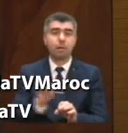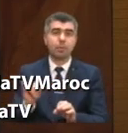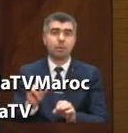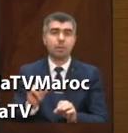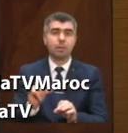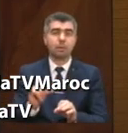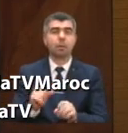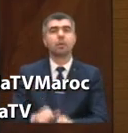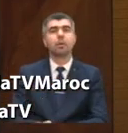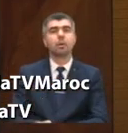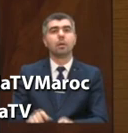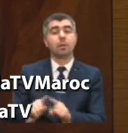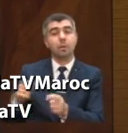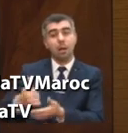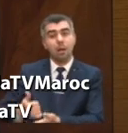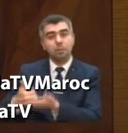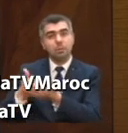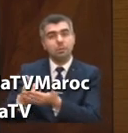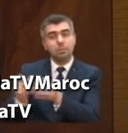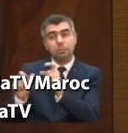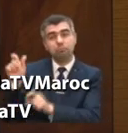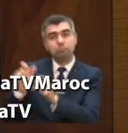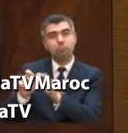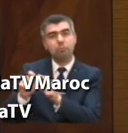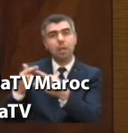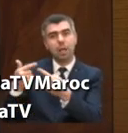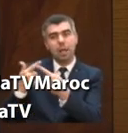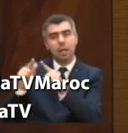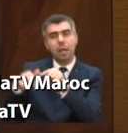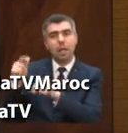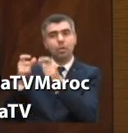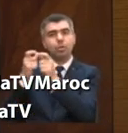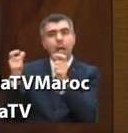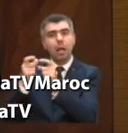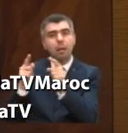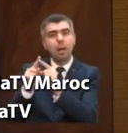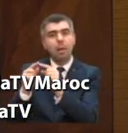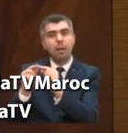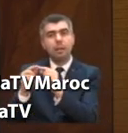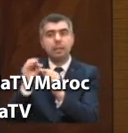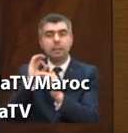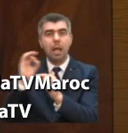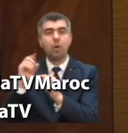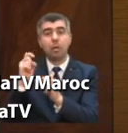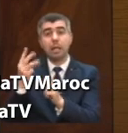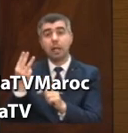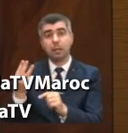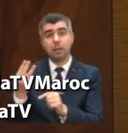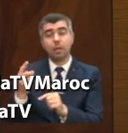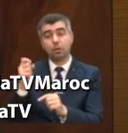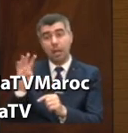استفدوش، ما عطيناهمش يعني الاجراء ديالهم ما استفدوش، وخلينا يتحملوا مسؤوليتهم مع الاجراء ديالهم خلال شهر ثلاثة. بالنسبه للشهر